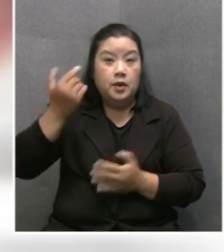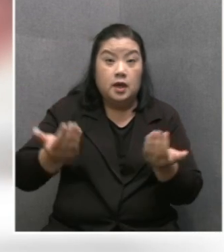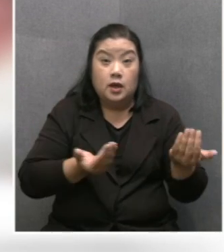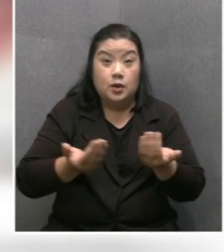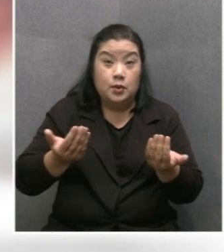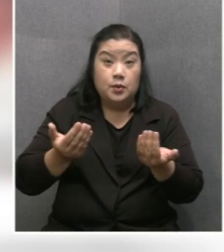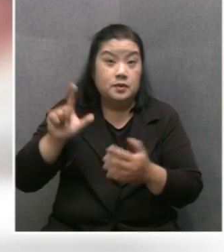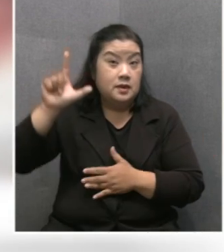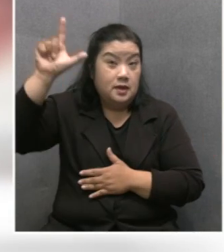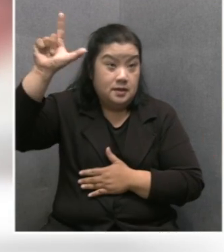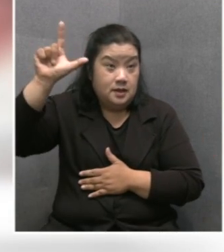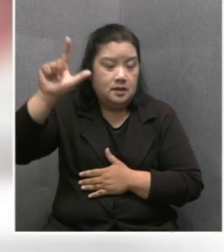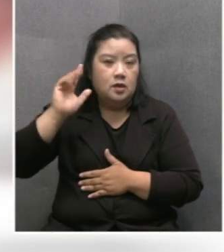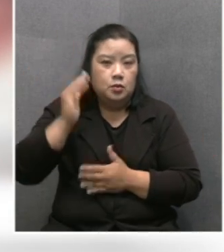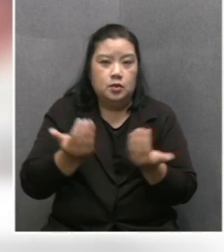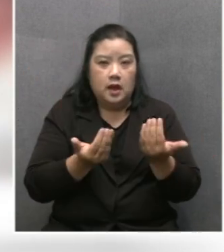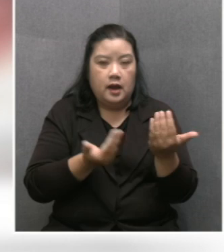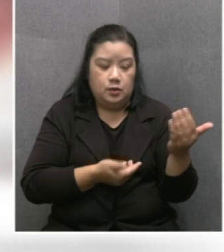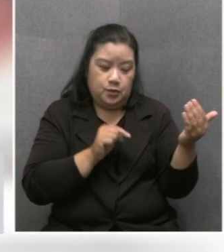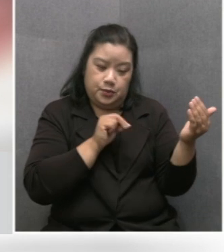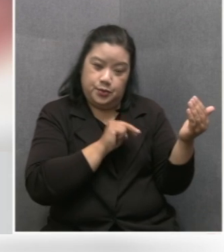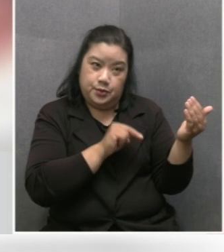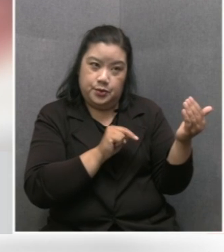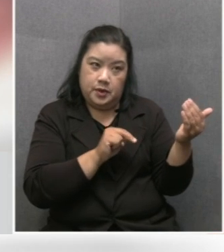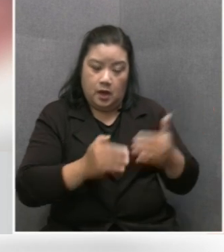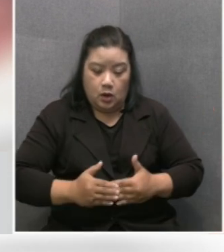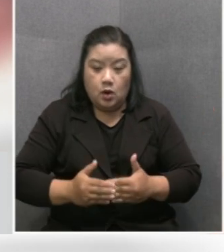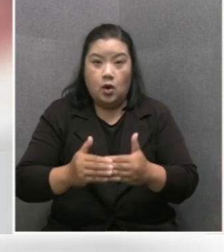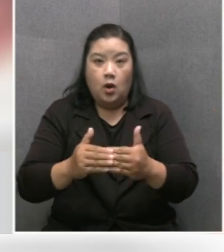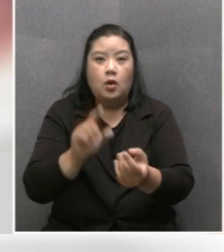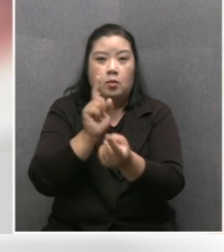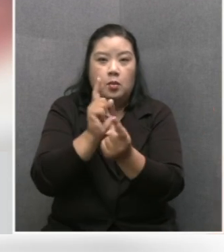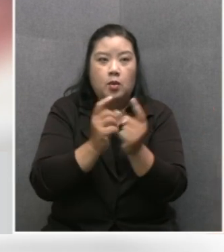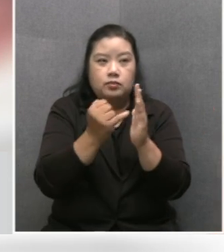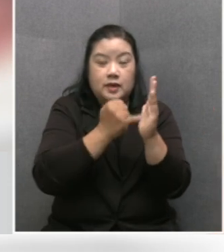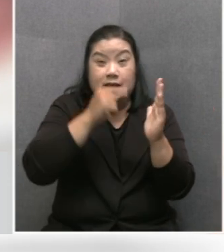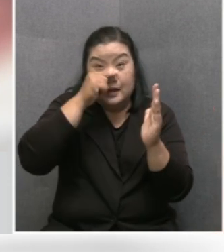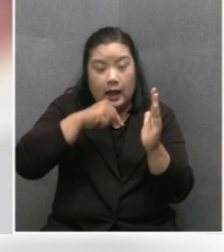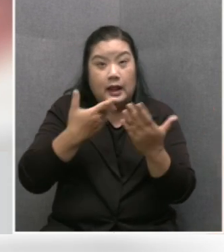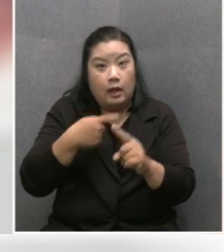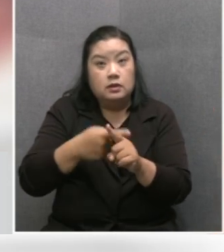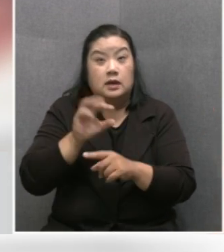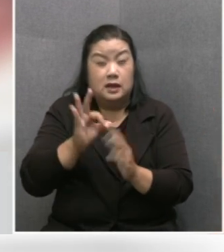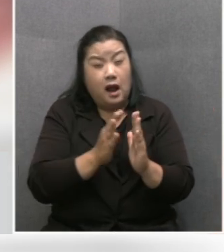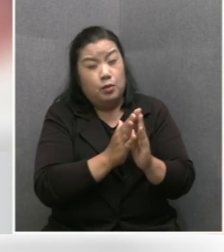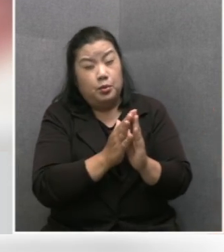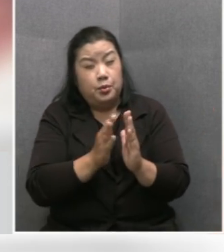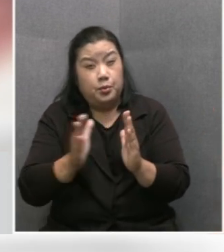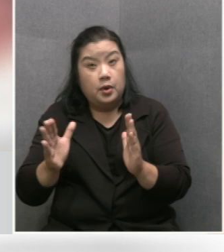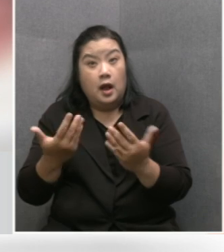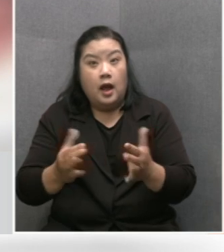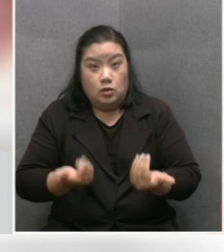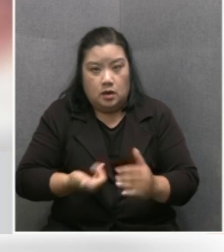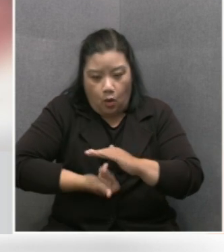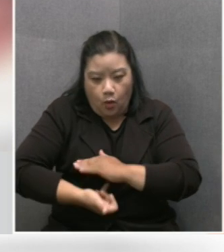ข้อความเปิดตัวลูกชายค่ะหลังจากที่อุ้มท้องพาลงพื้นที่หาเสียงตลอด9เดือนที่ผ่านมาได้คลอดลูก